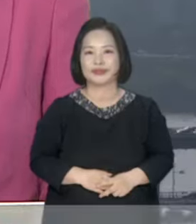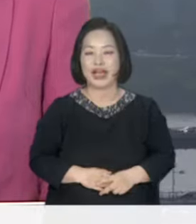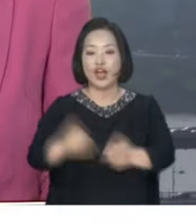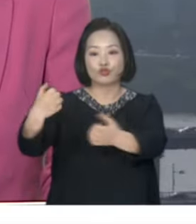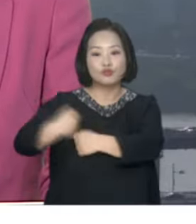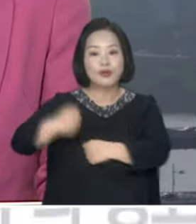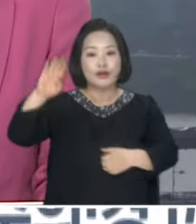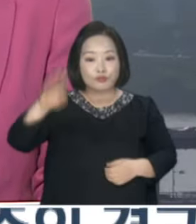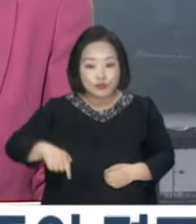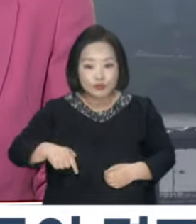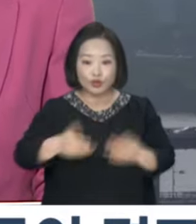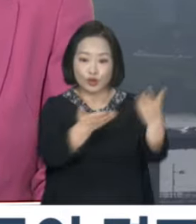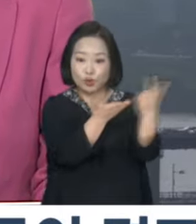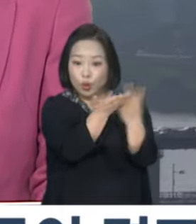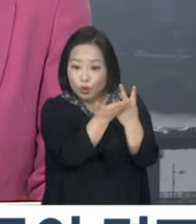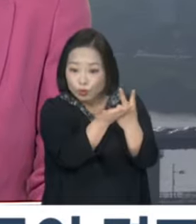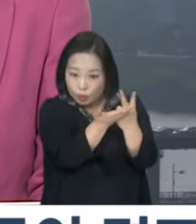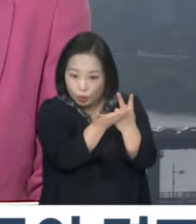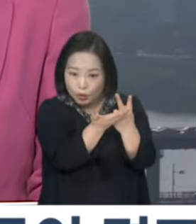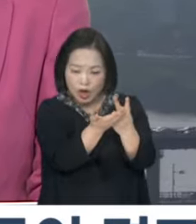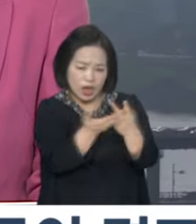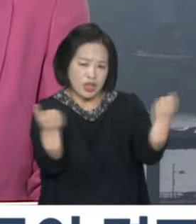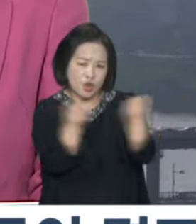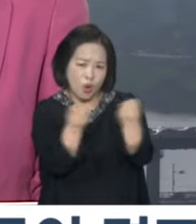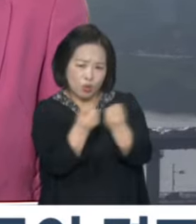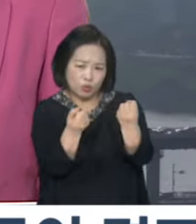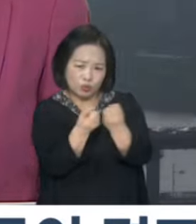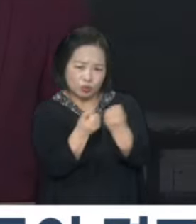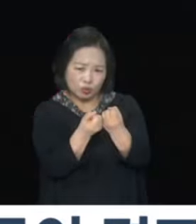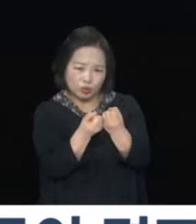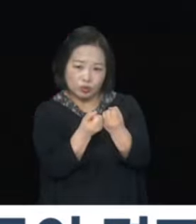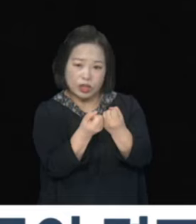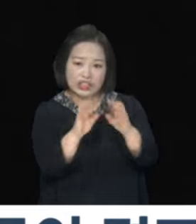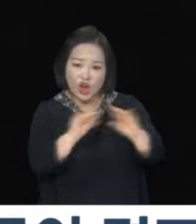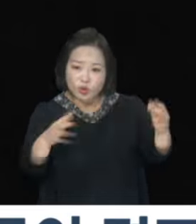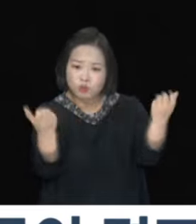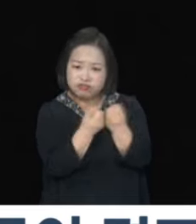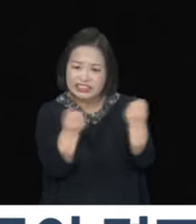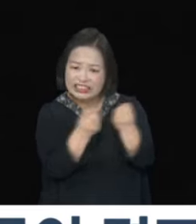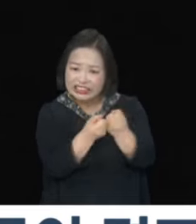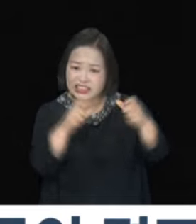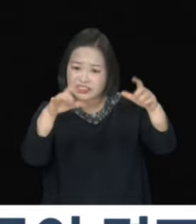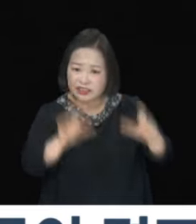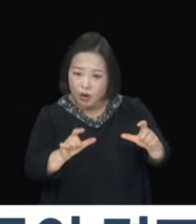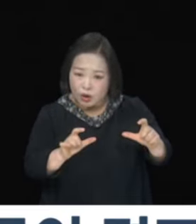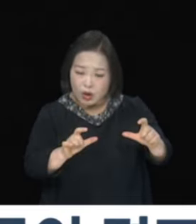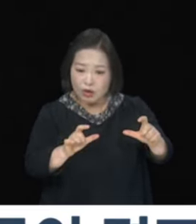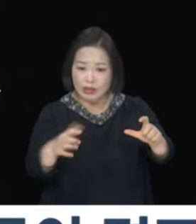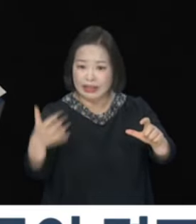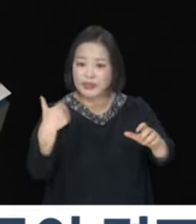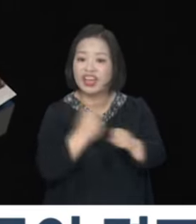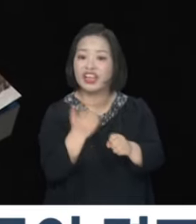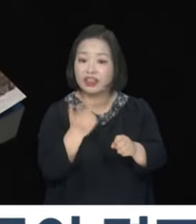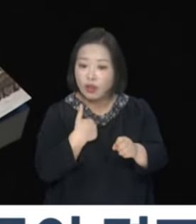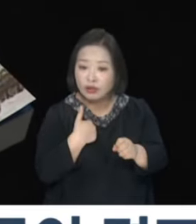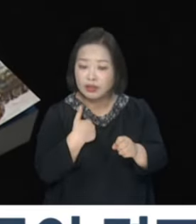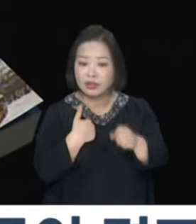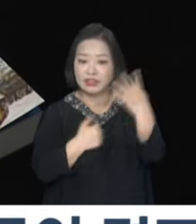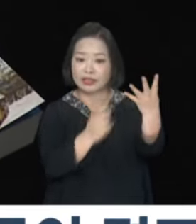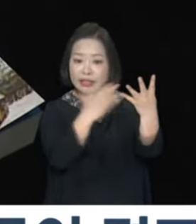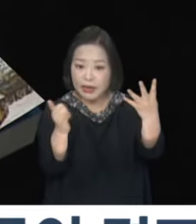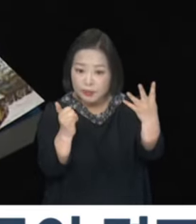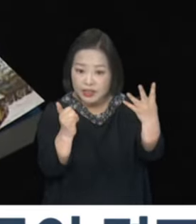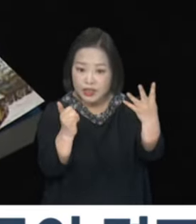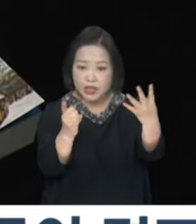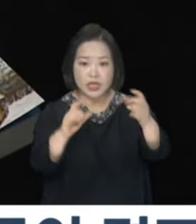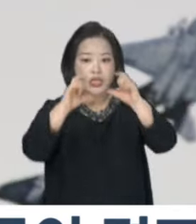네 국방부는 독도를 영토 분쟁 지역으로 기술해 논란을 빚은 정신교육 교재 발간 담당자네 명에게 주의